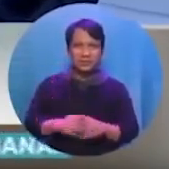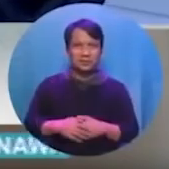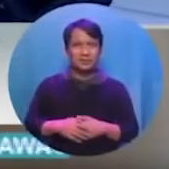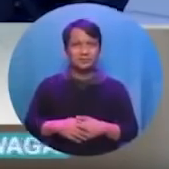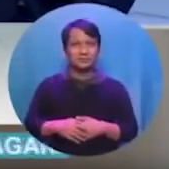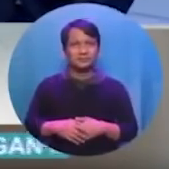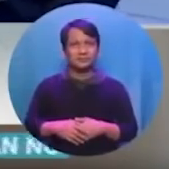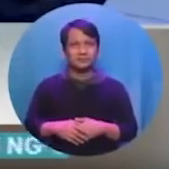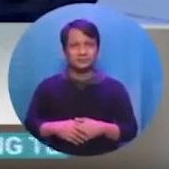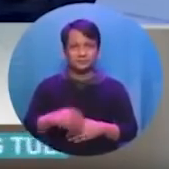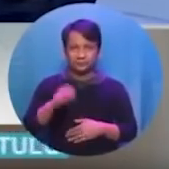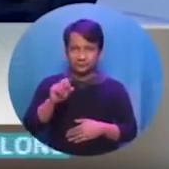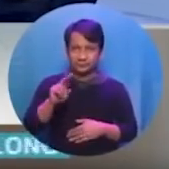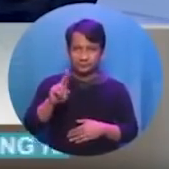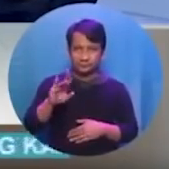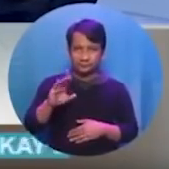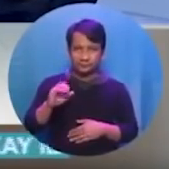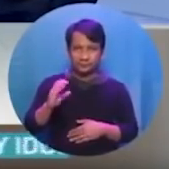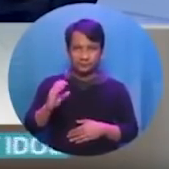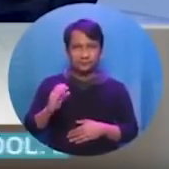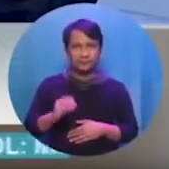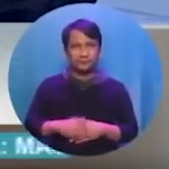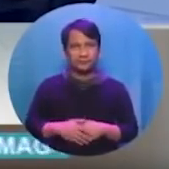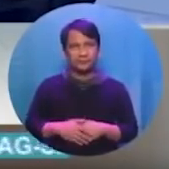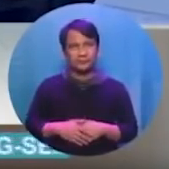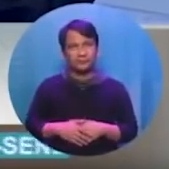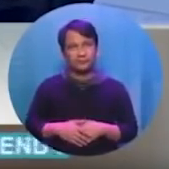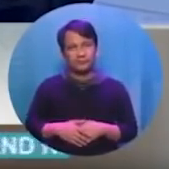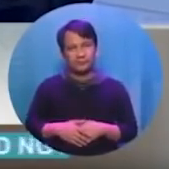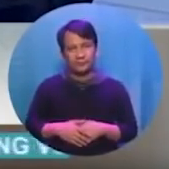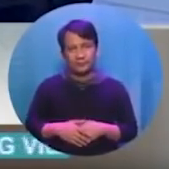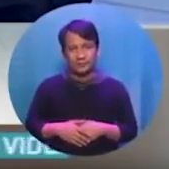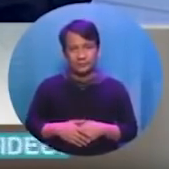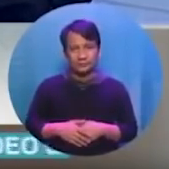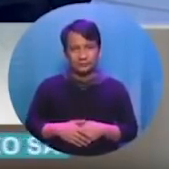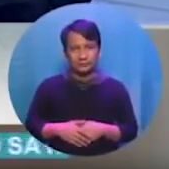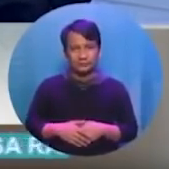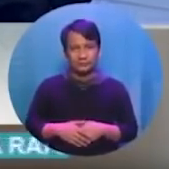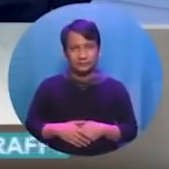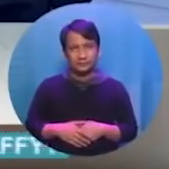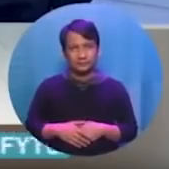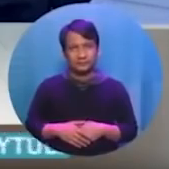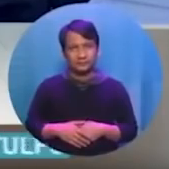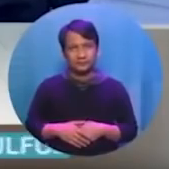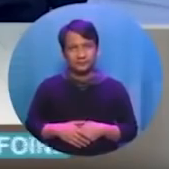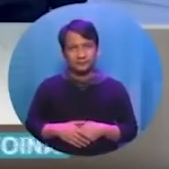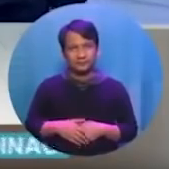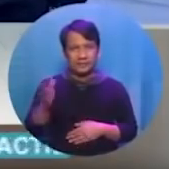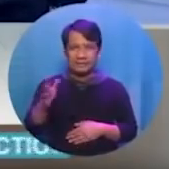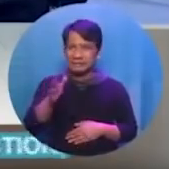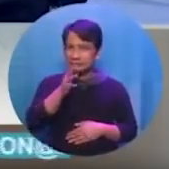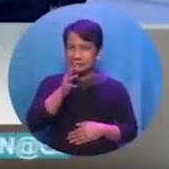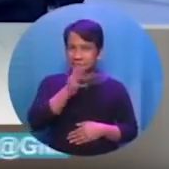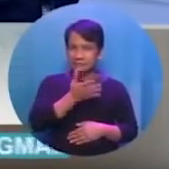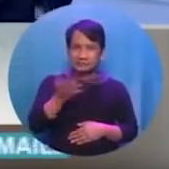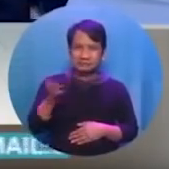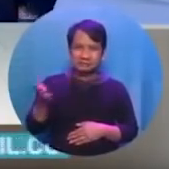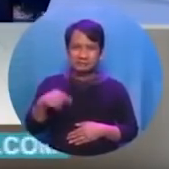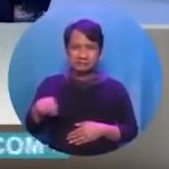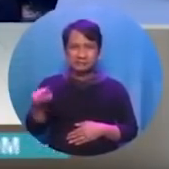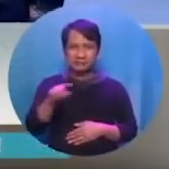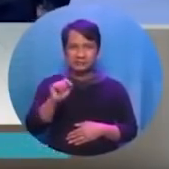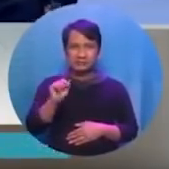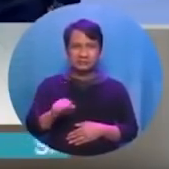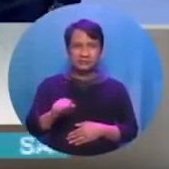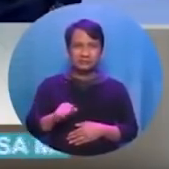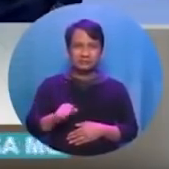parang Subic, ganun, oh. Ang ganda. Si Mana. Hello, ayan. Ayan si nanay. Oh.